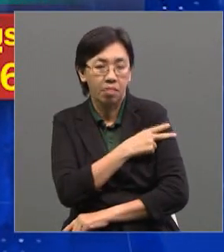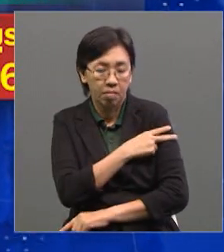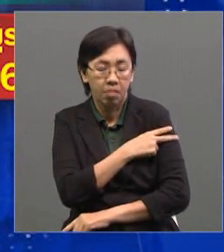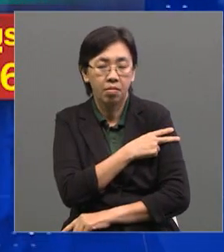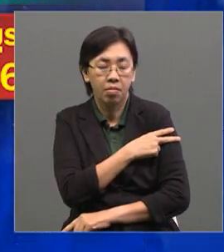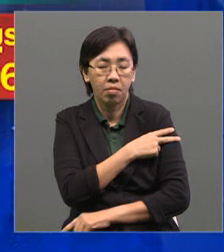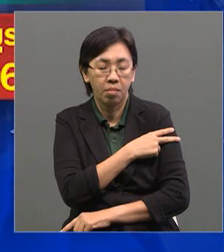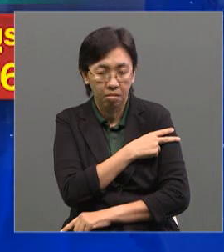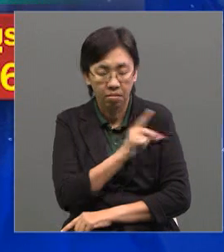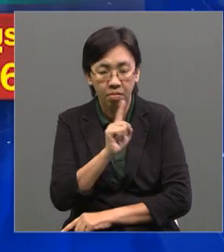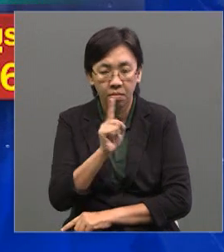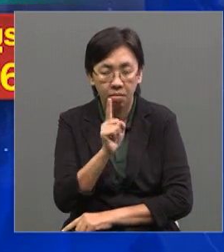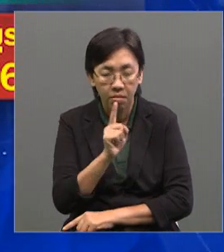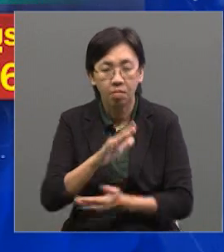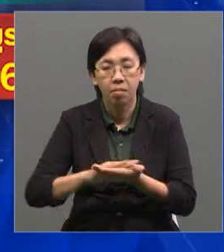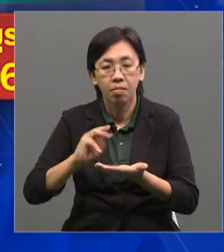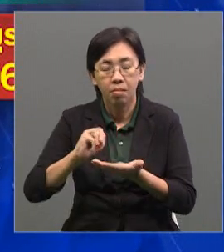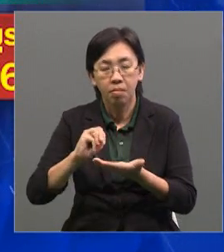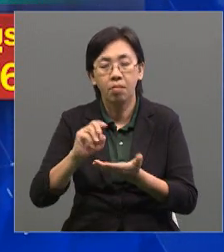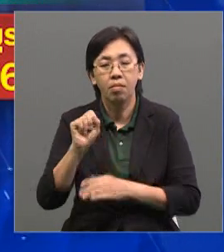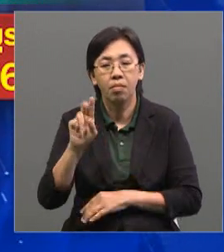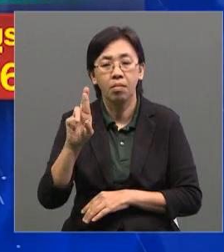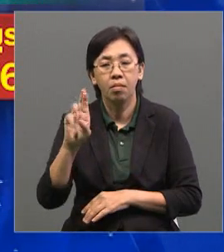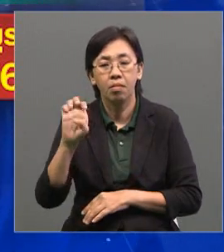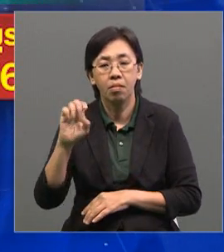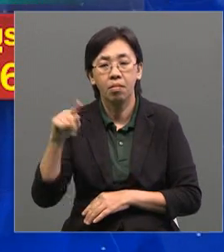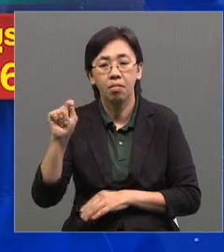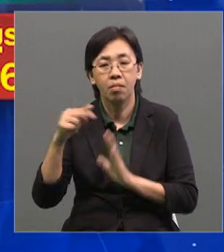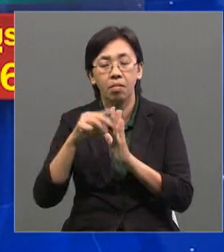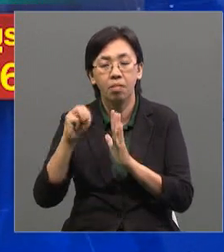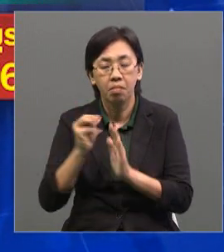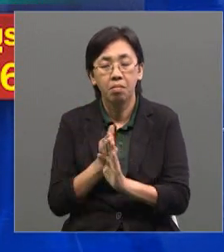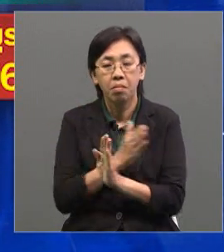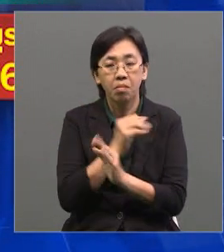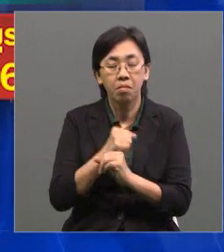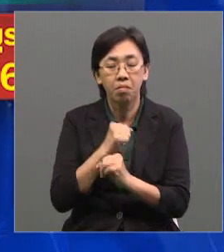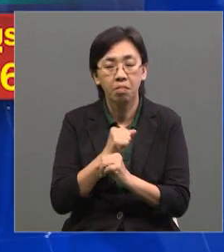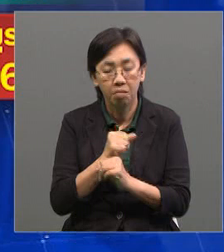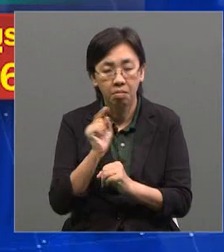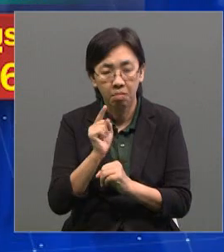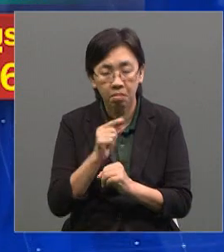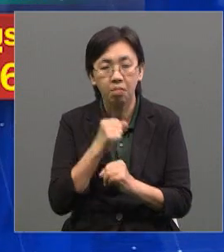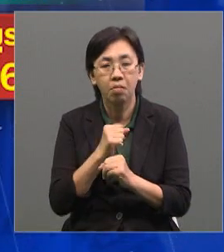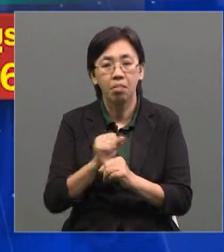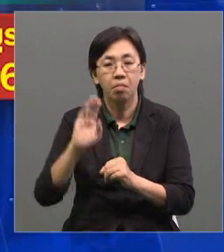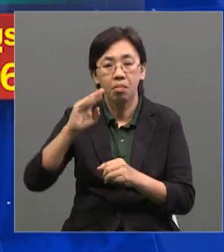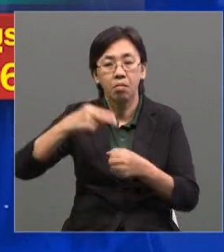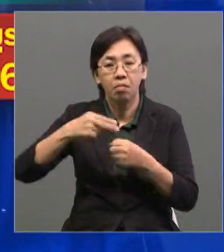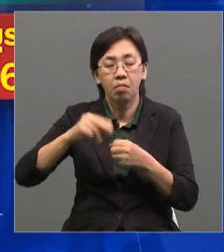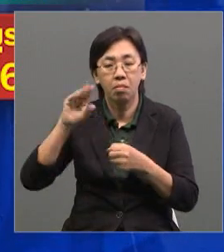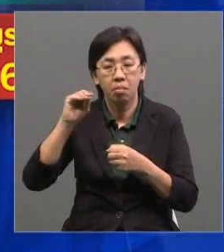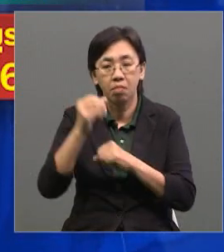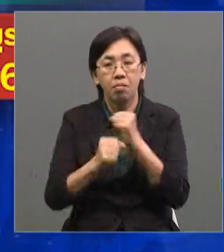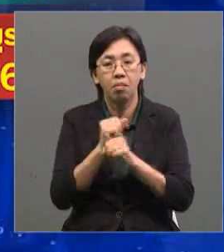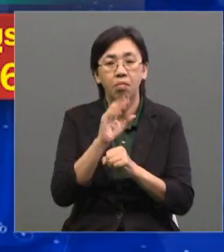ศิลปศาสตร์มหาบัณฑิตมหาวิทยาลัยศรีปทุมและก่อนจะเข้ารับราชการตำรวจเนี่ยเคยทำงานเป็นพนักงานในบริษัทน้ำมันคาทก